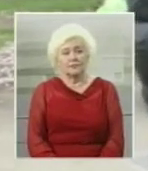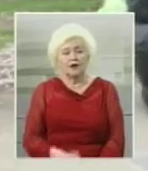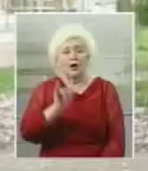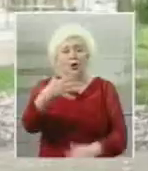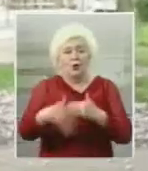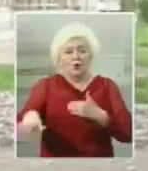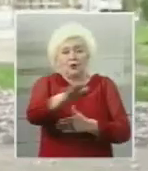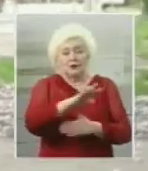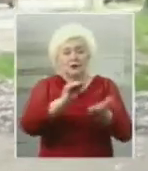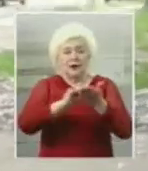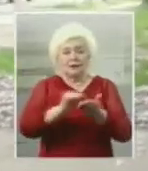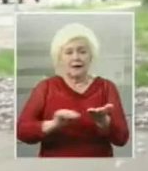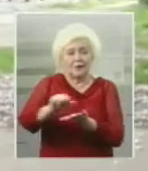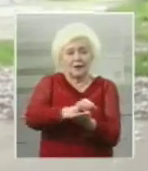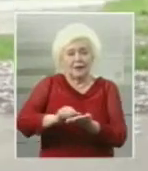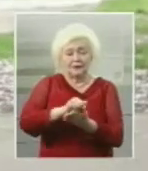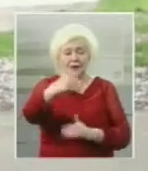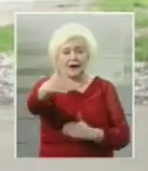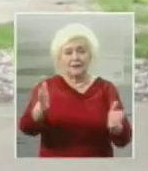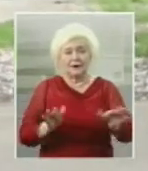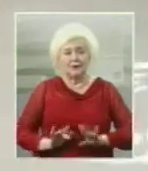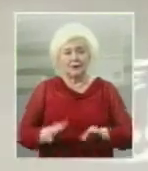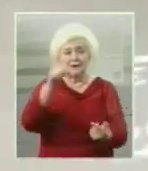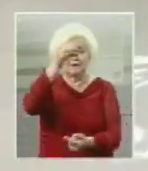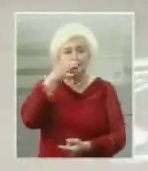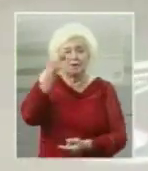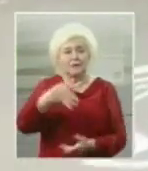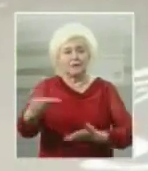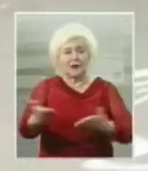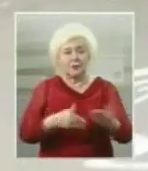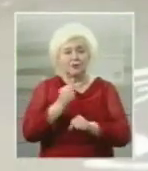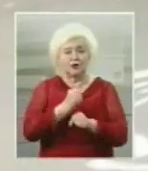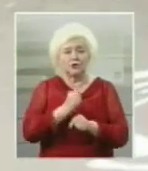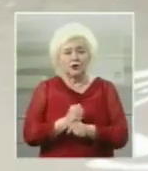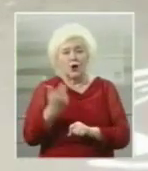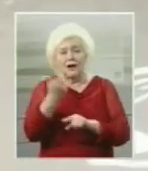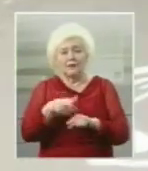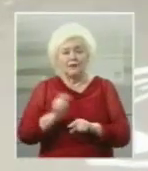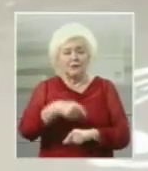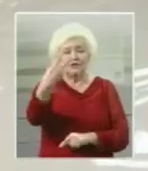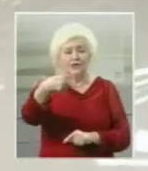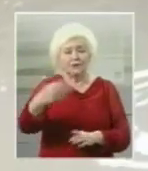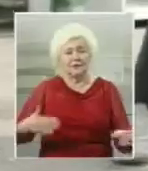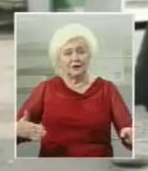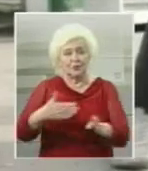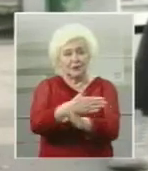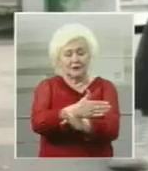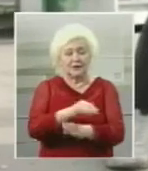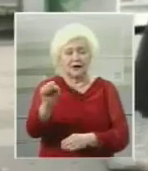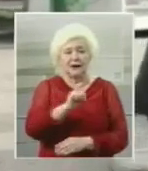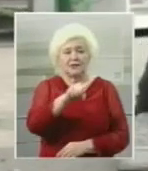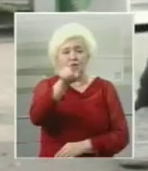У Херсоні написи на асфальті в рамках акції «Відповідальний пішохід» зробили на більш ніж 20 перехрестях.